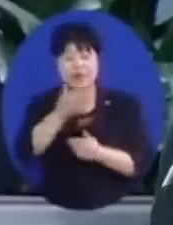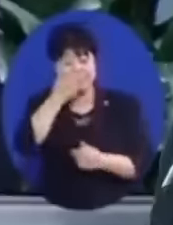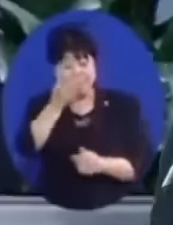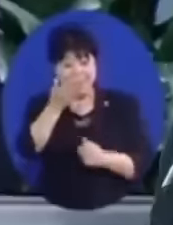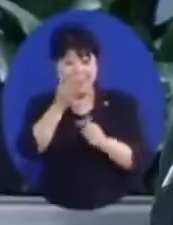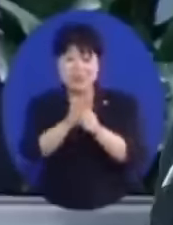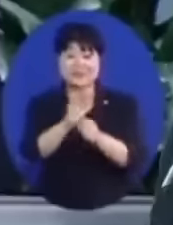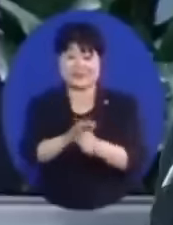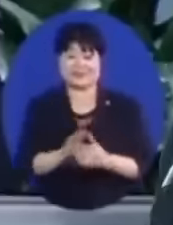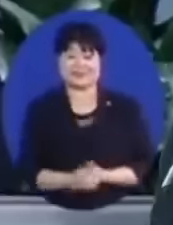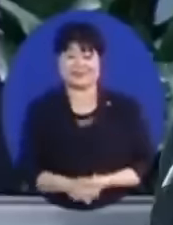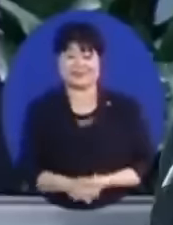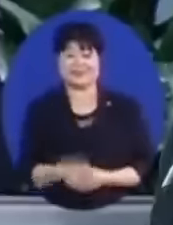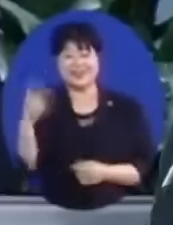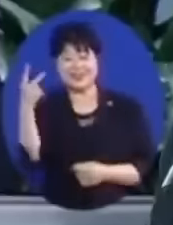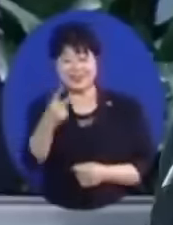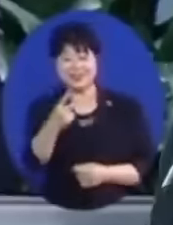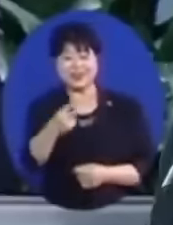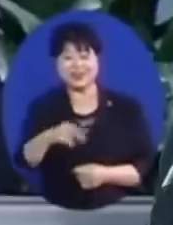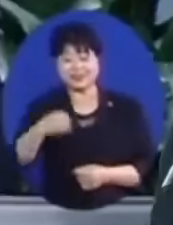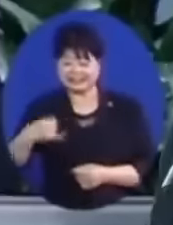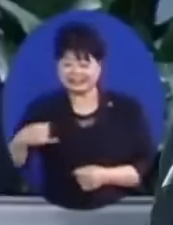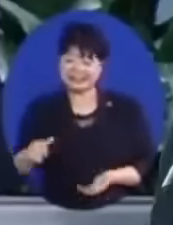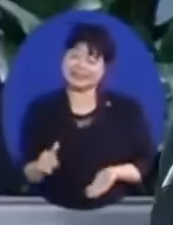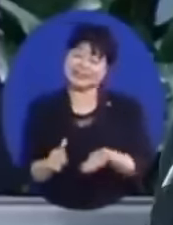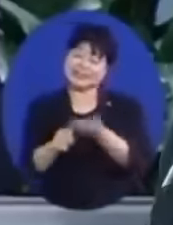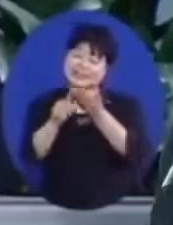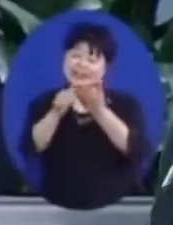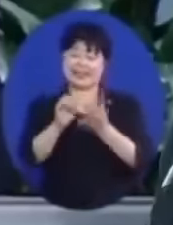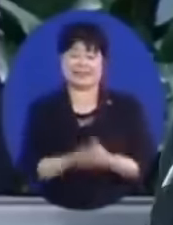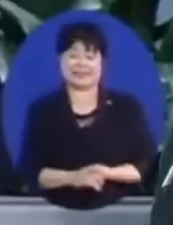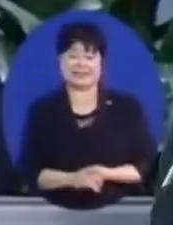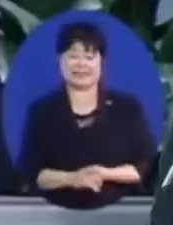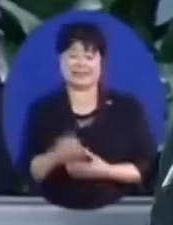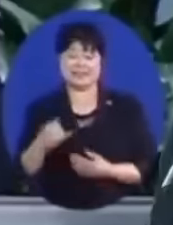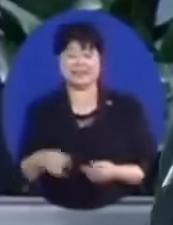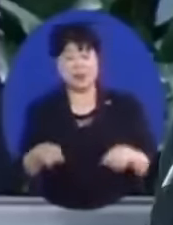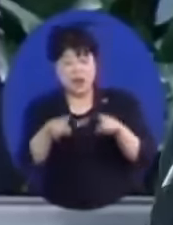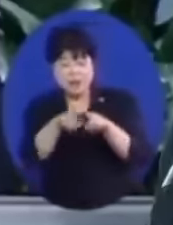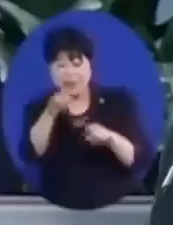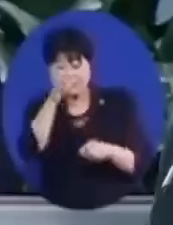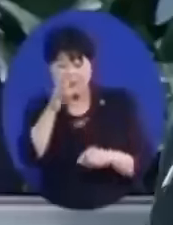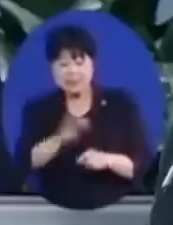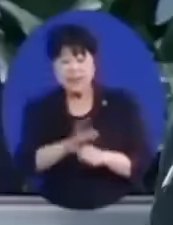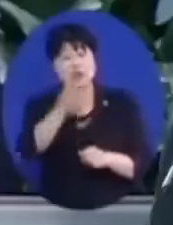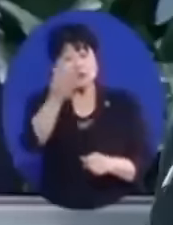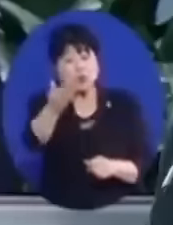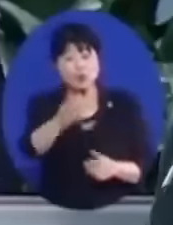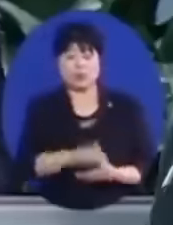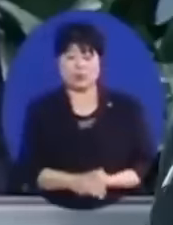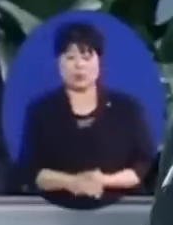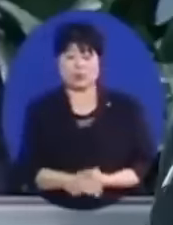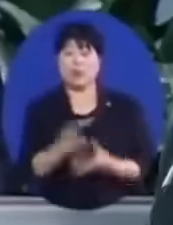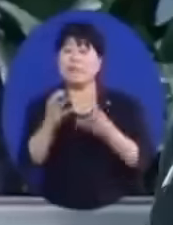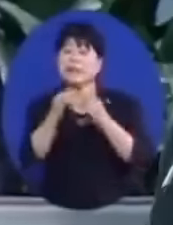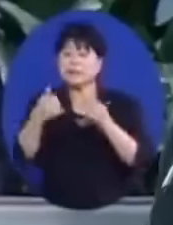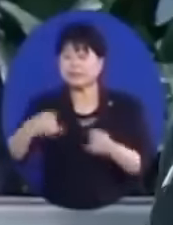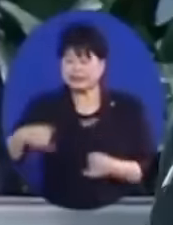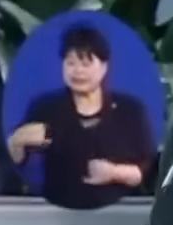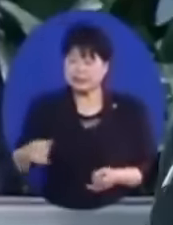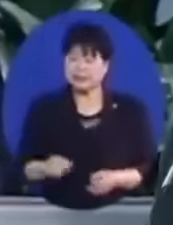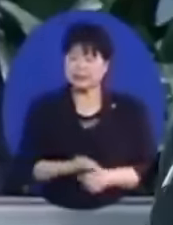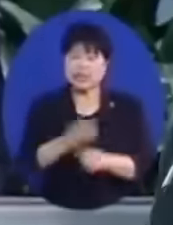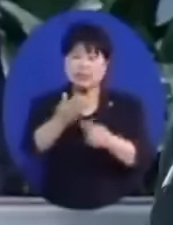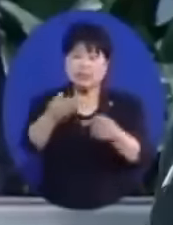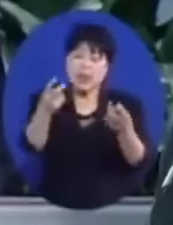변화시켜주는 것입니다. 또 우리가 자식을 기르니까 자식과 같이 있으니 자식을 사랑해주지 않습니까? 많은 사람들이 자식을